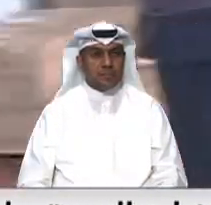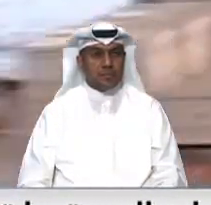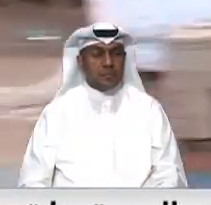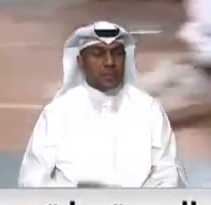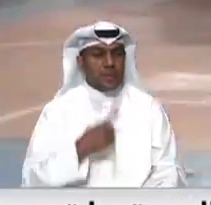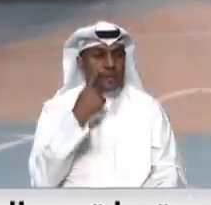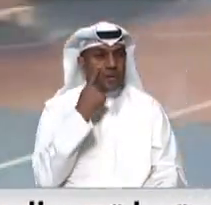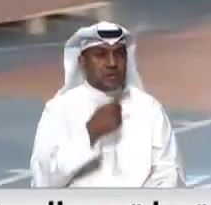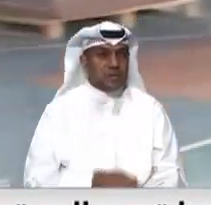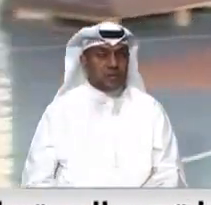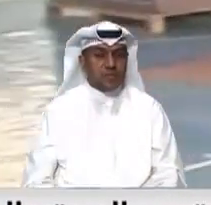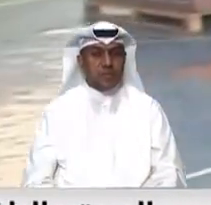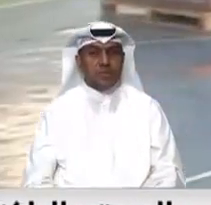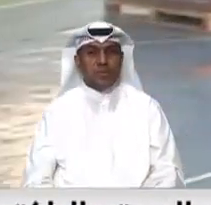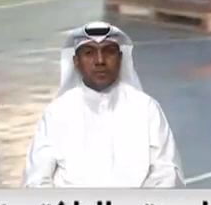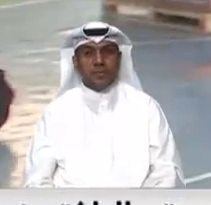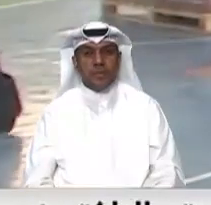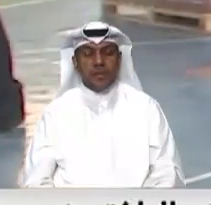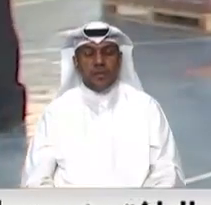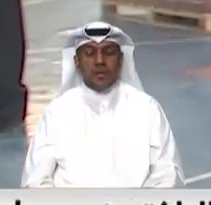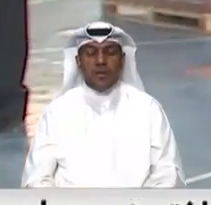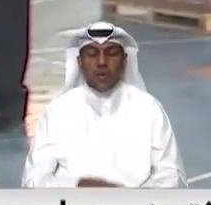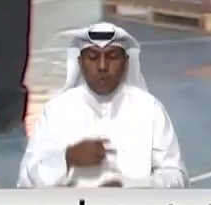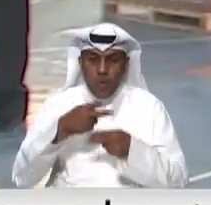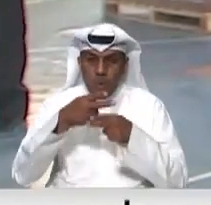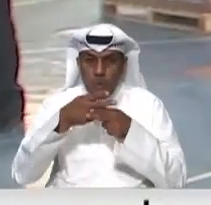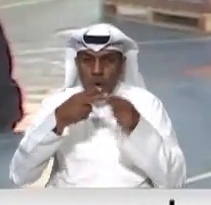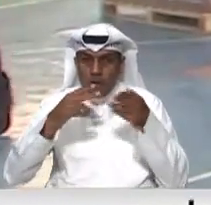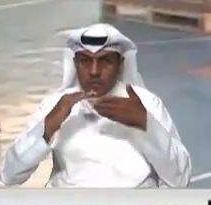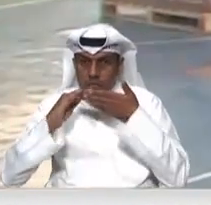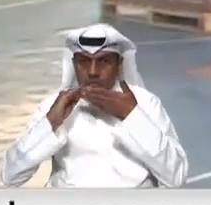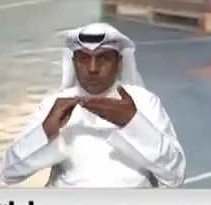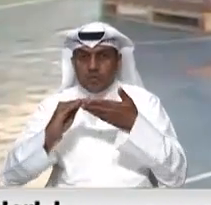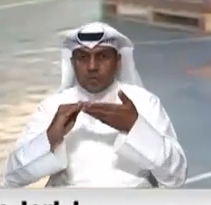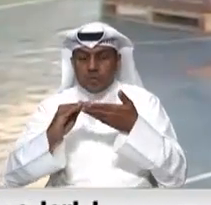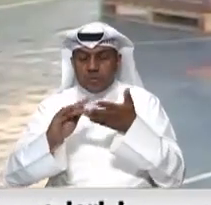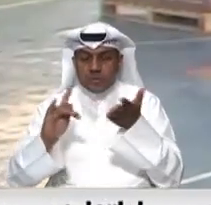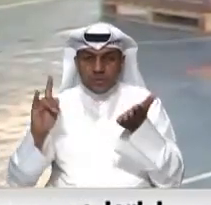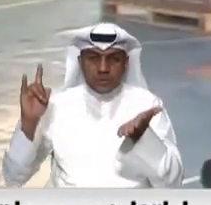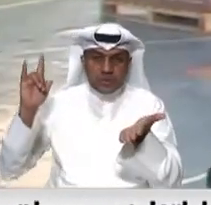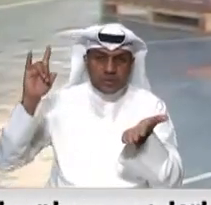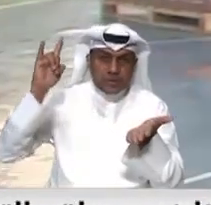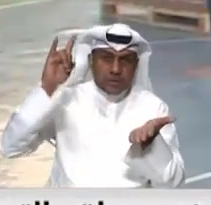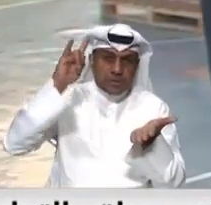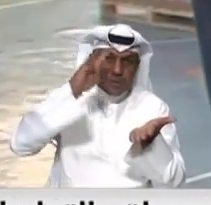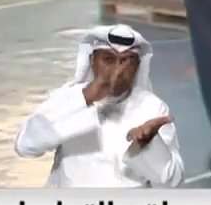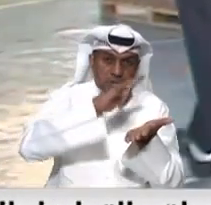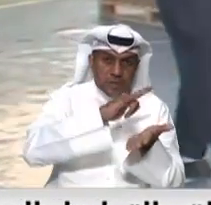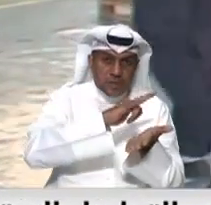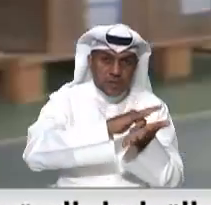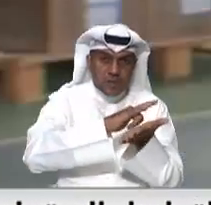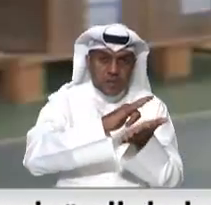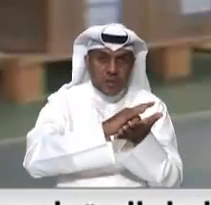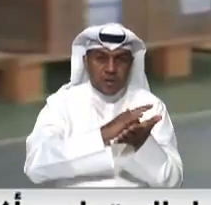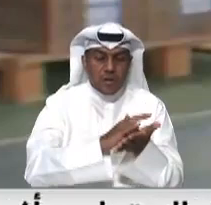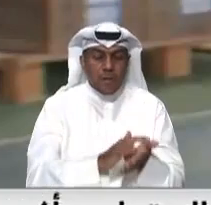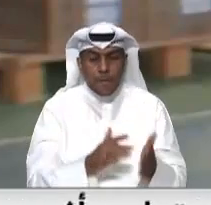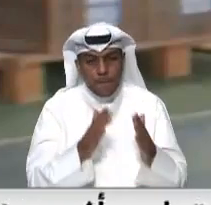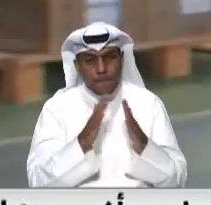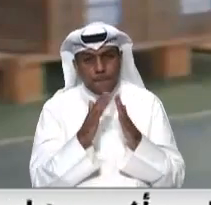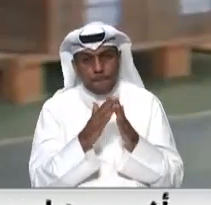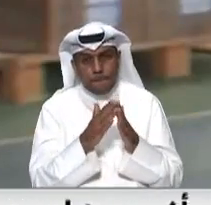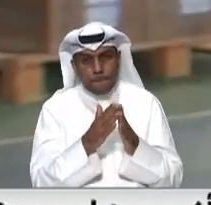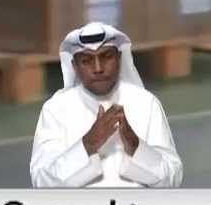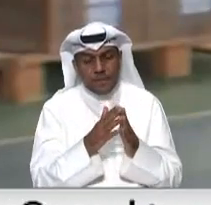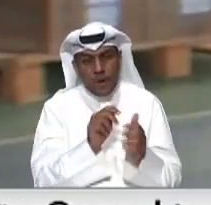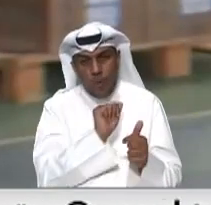عقب قطعها آلاف الأميال من دولة الكويت إلى أرض غزة مرورا بمدينة العريش المصرية، وصلت